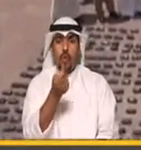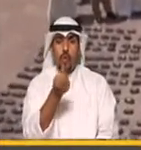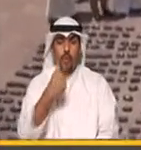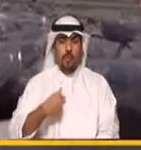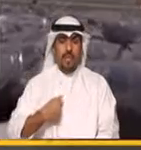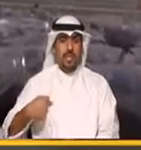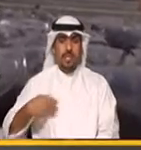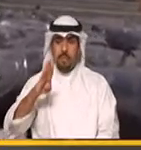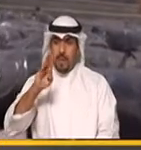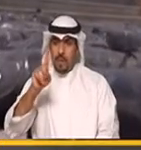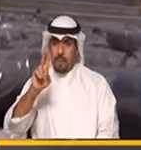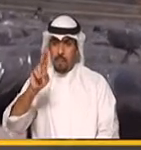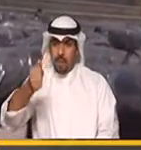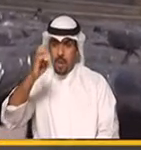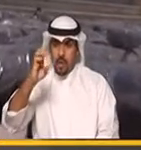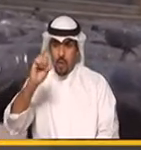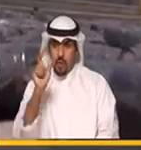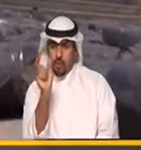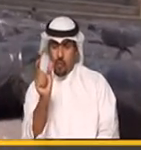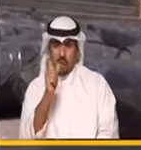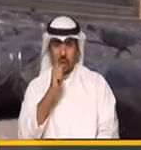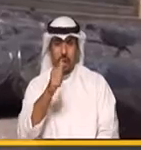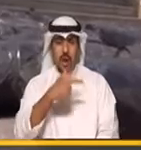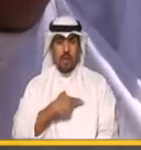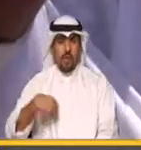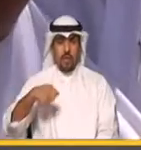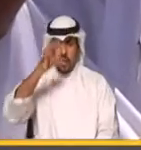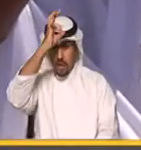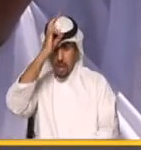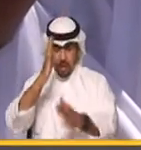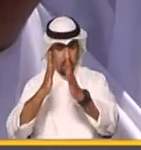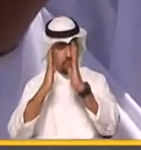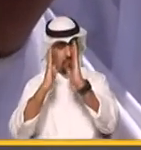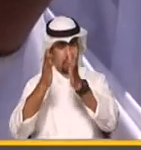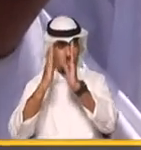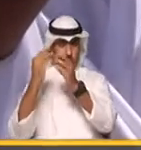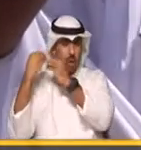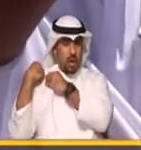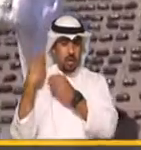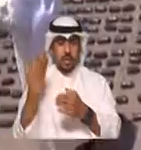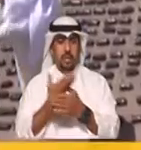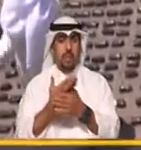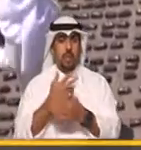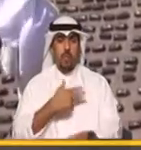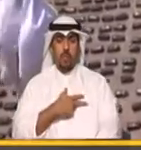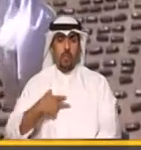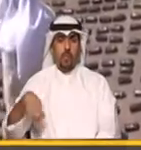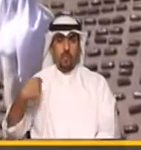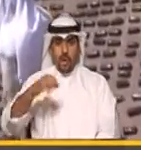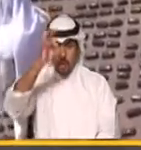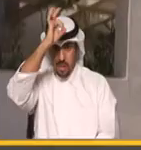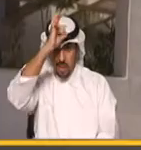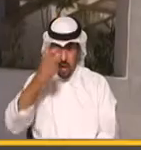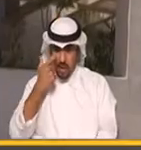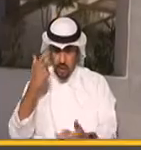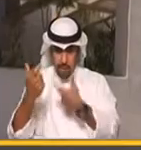واثنى معاليه على جهود رجال الامن وان هذه الممارسات تزيد الاجهزه الامنيه اصرارا